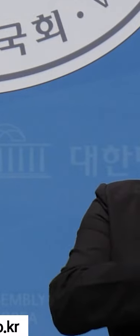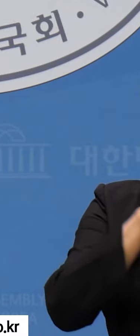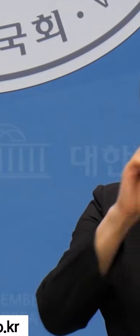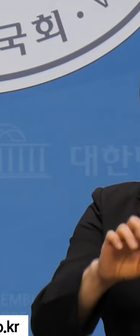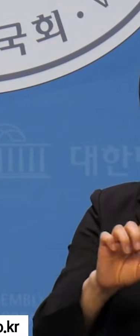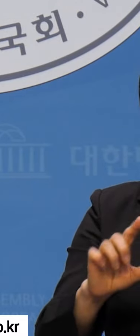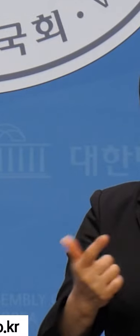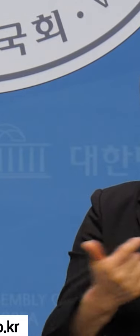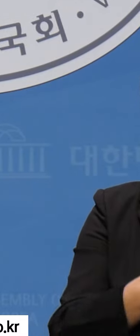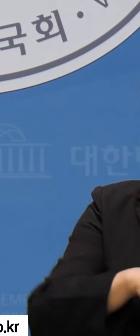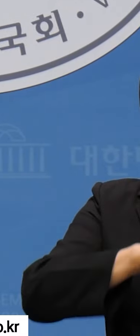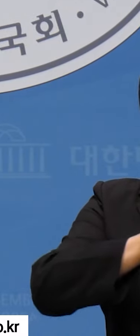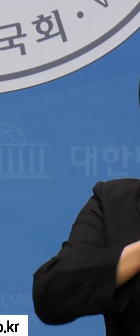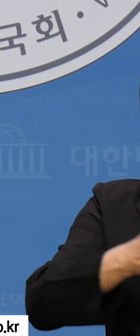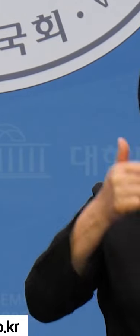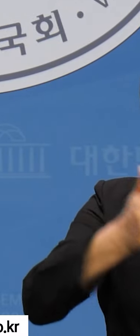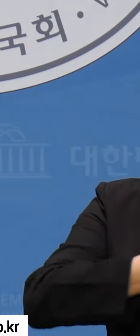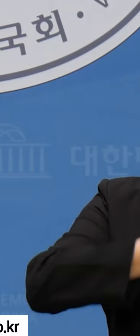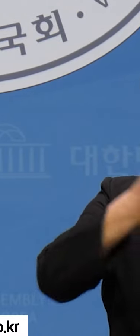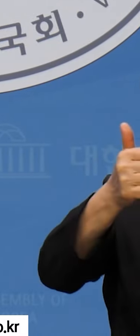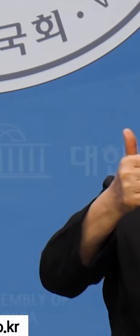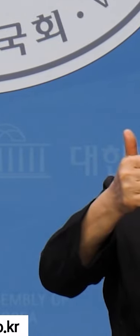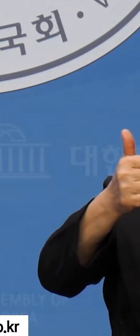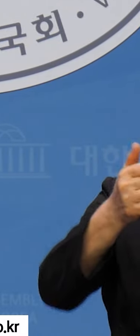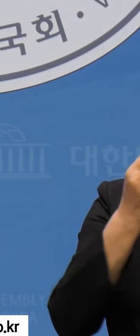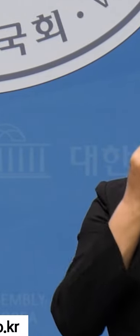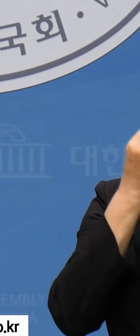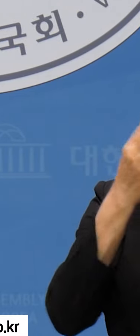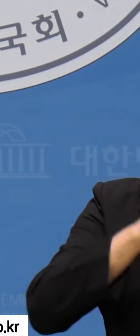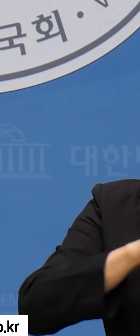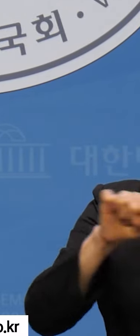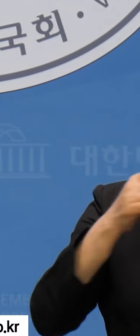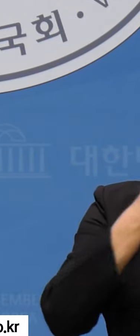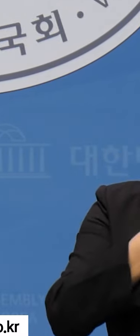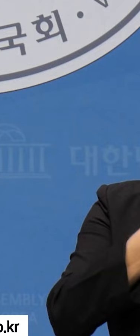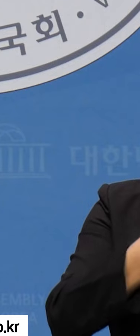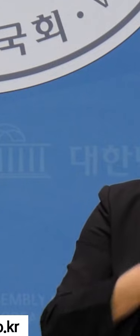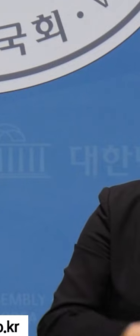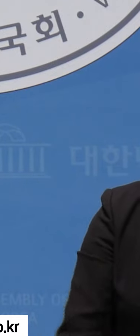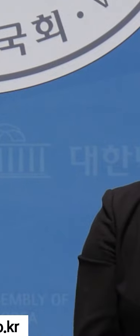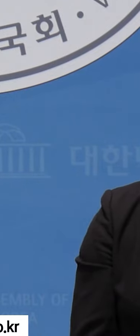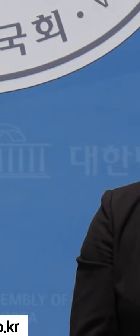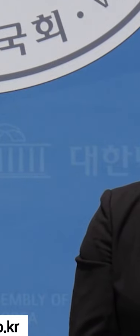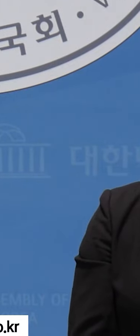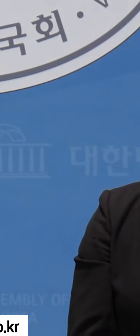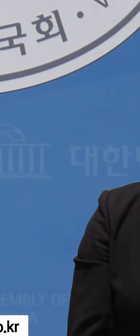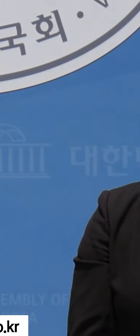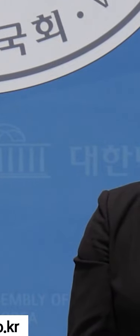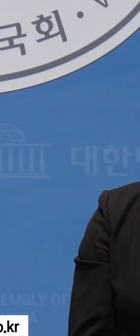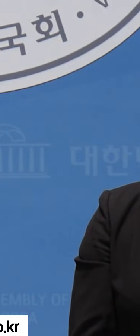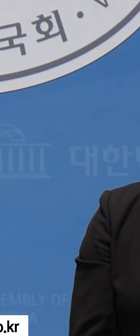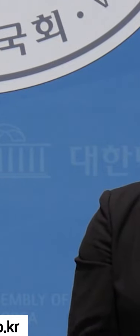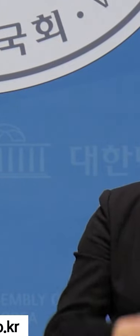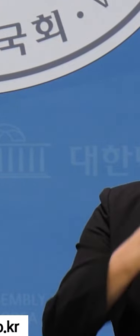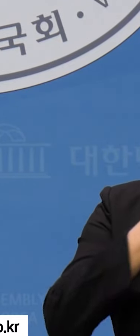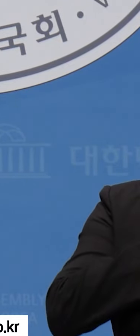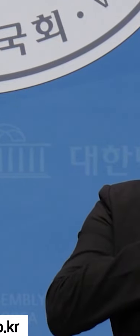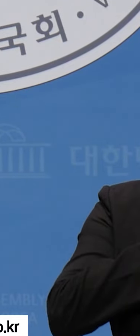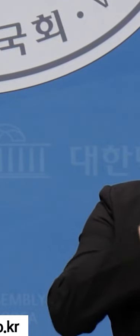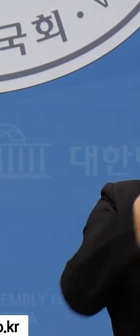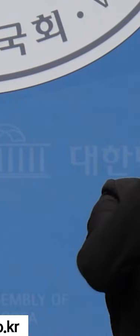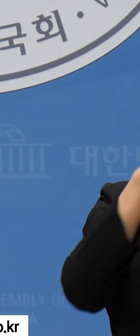않도록 반드시 경선에서 승리하여 새로운 정치를 만들겠습니다 저는